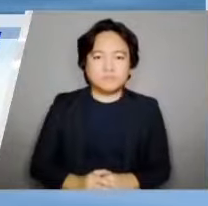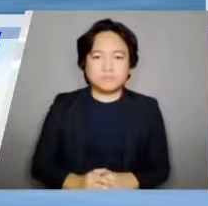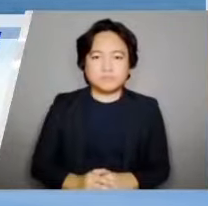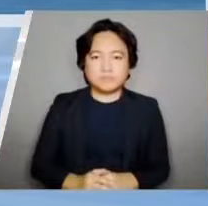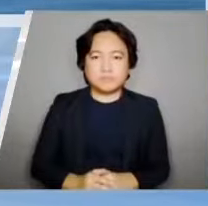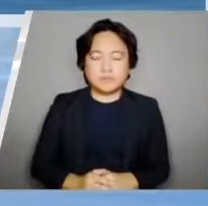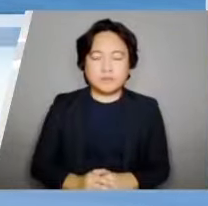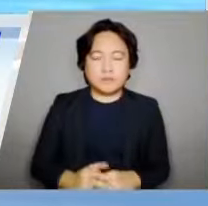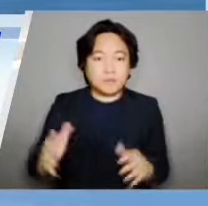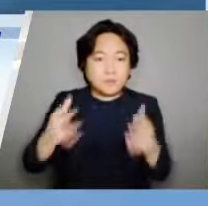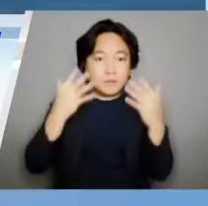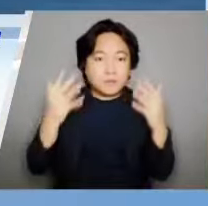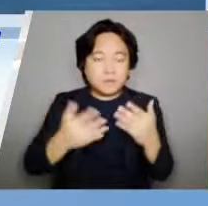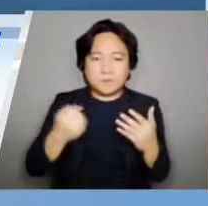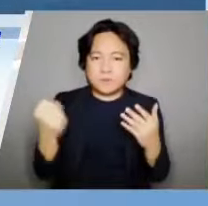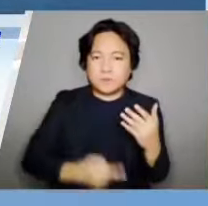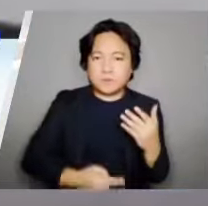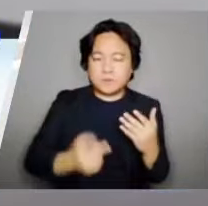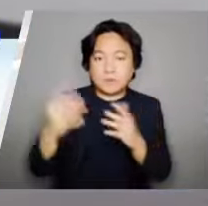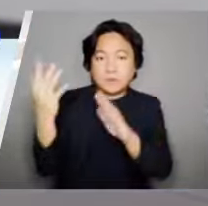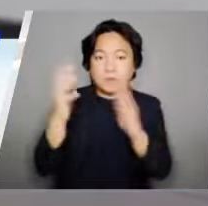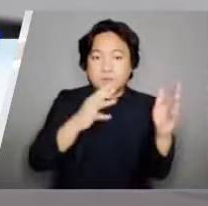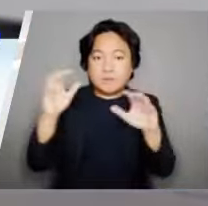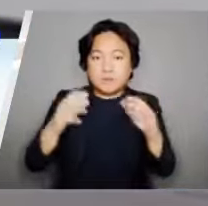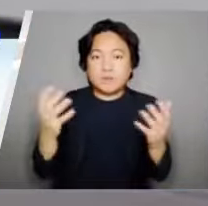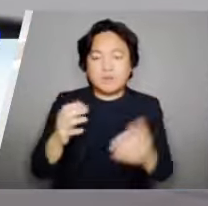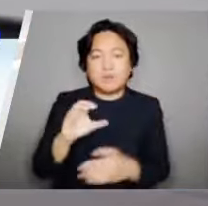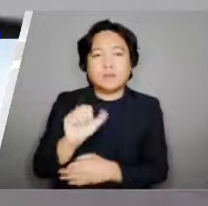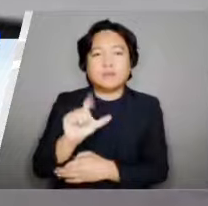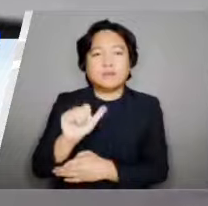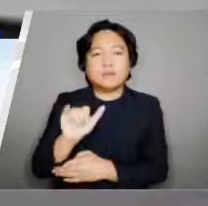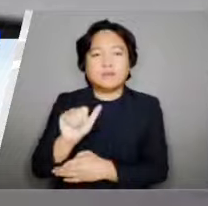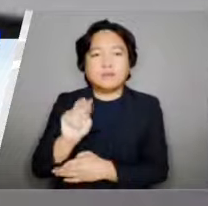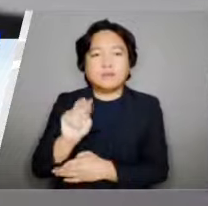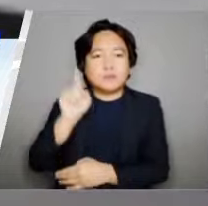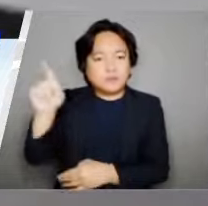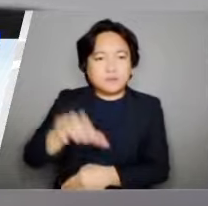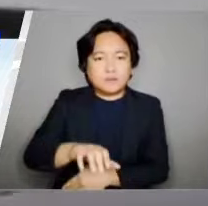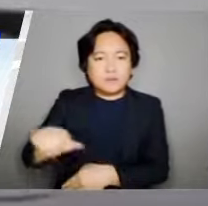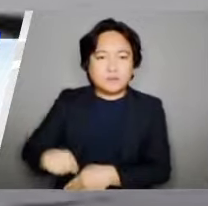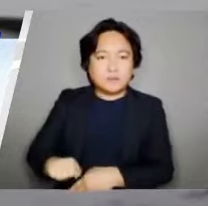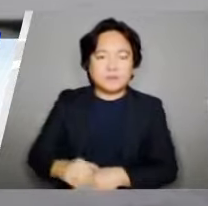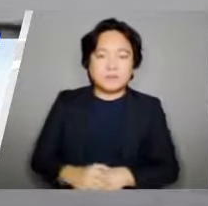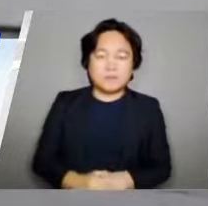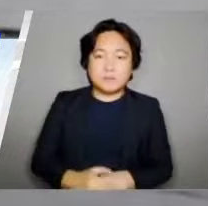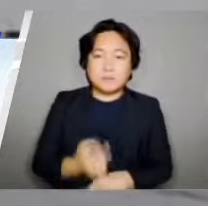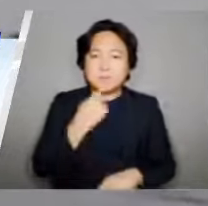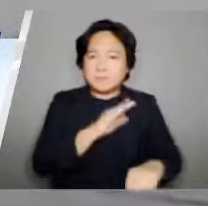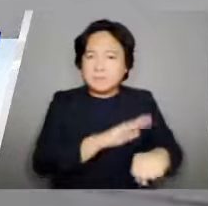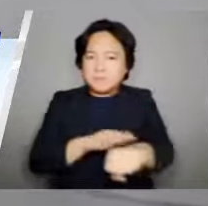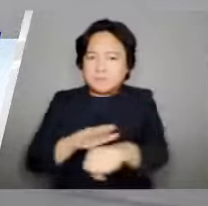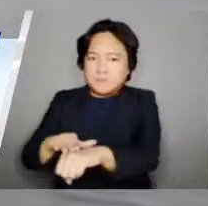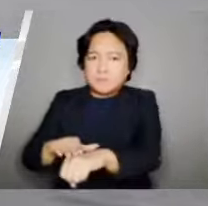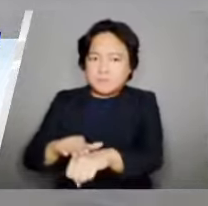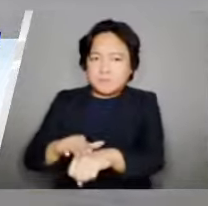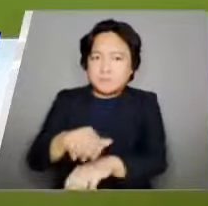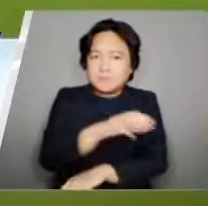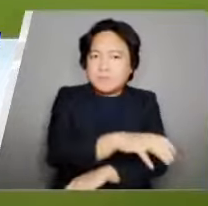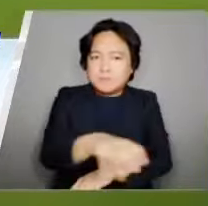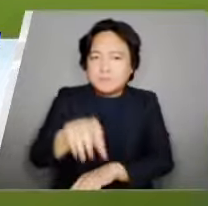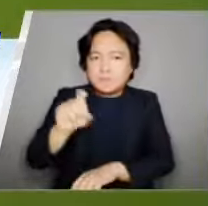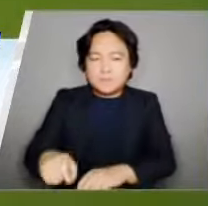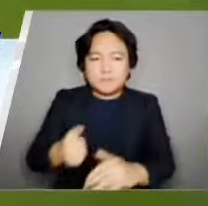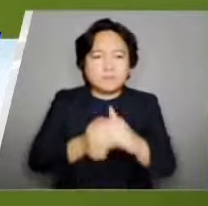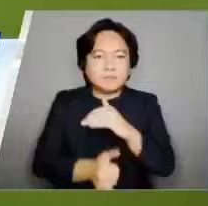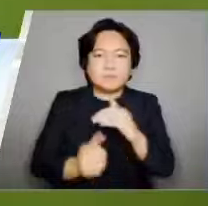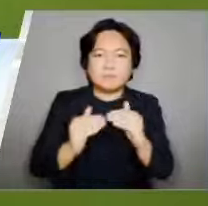hangin na dulot ng bagyo sa bayan ng Calayan sa Cagayan. Kaya paalala ng mga otoridad sa mga residente, manatili sa loob ng bahay.